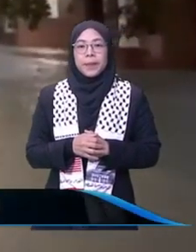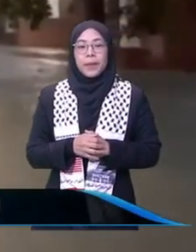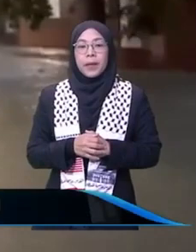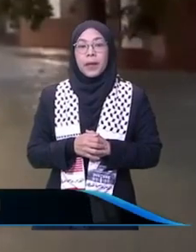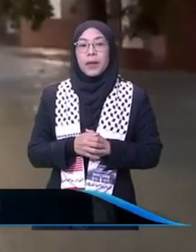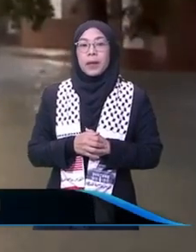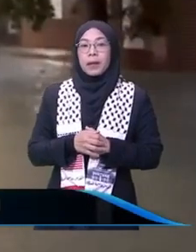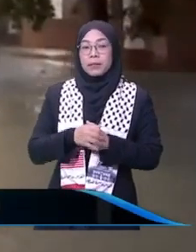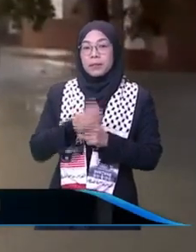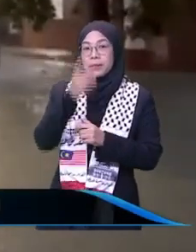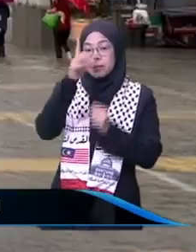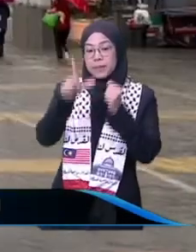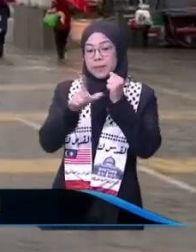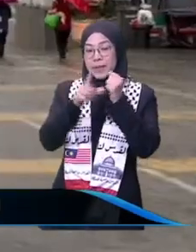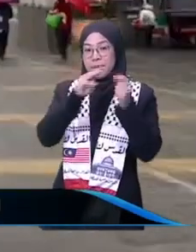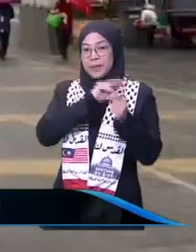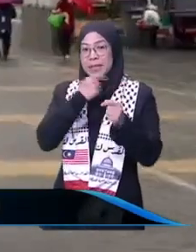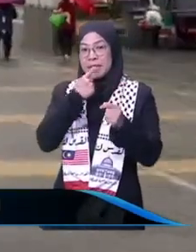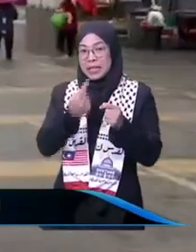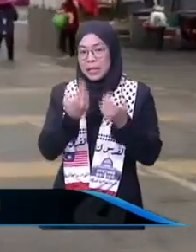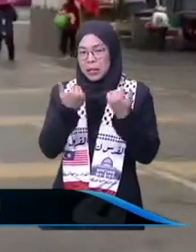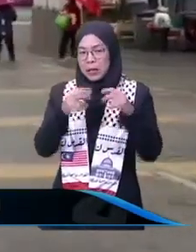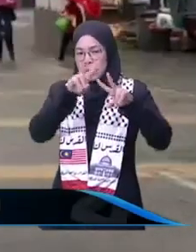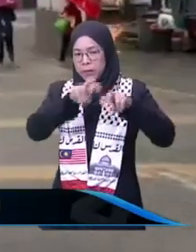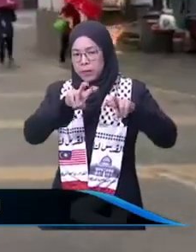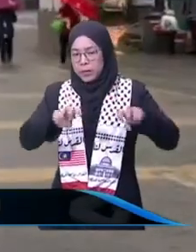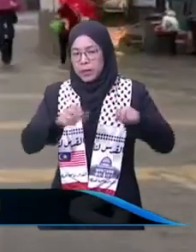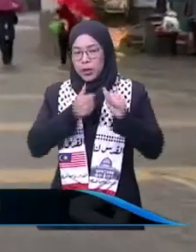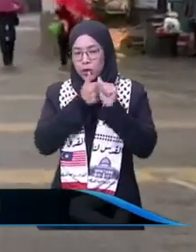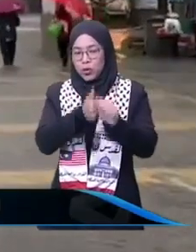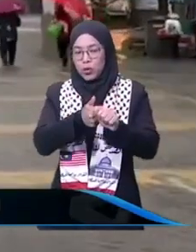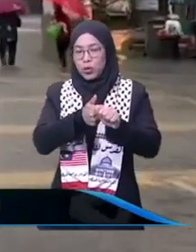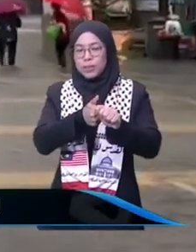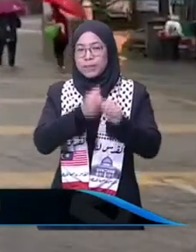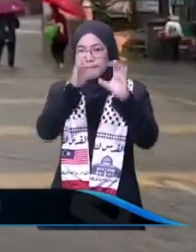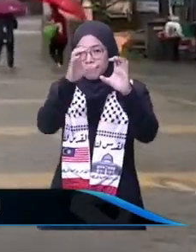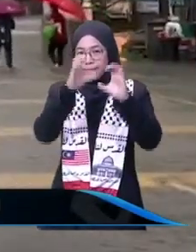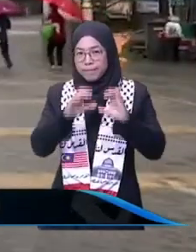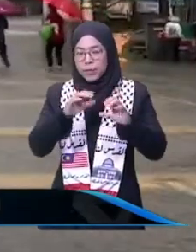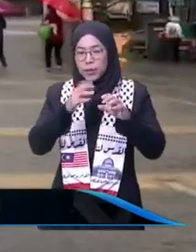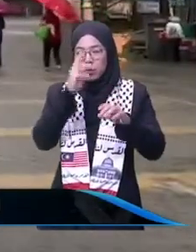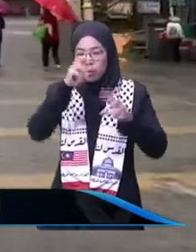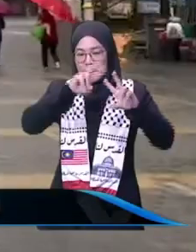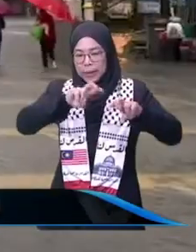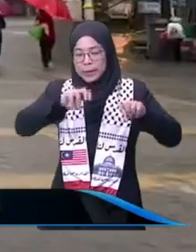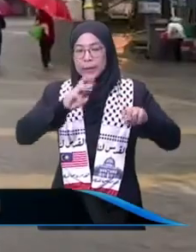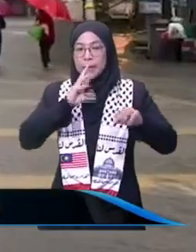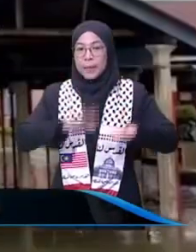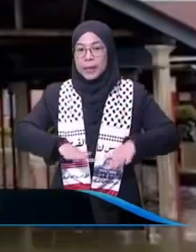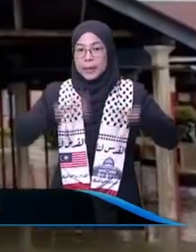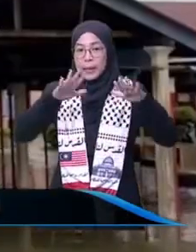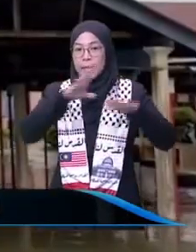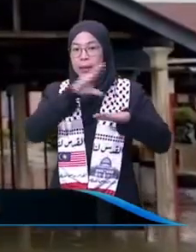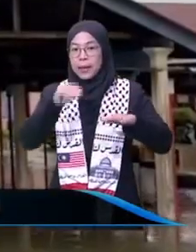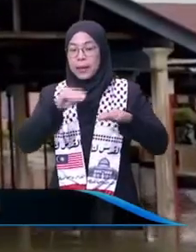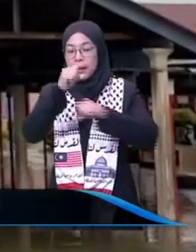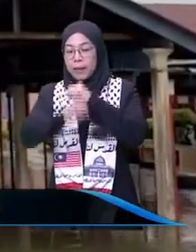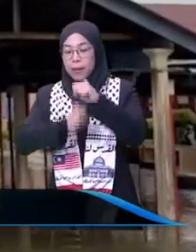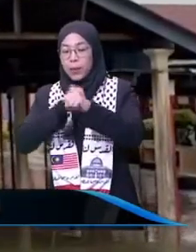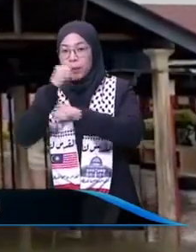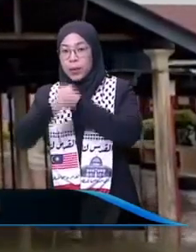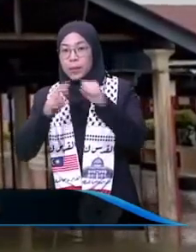Menurut Datuk Seri Fadilah, penilaian dibuat berdasarkan pelan induk tempatan banjir dan laporan sejarah banjir tahunan sebagai panduan